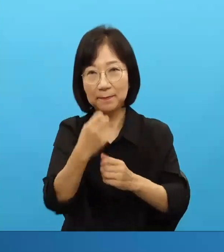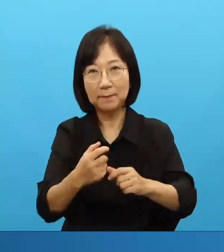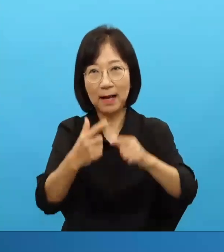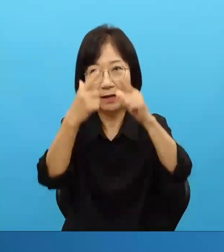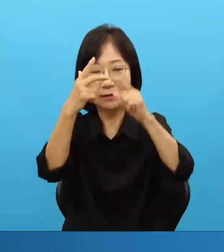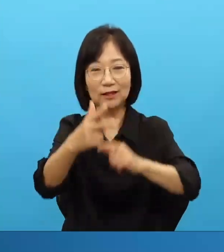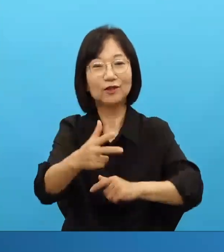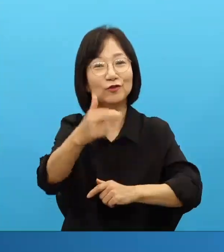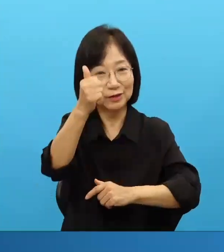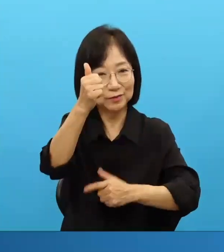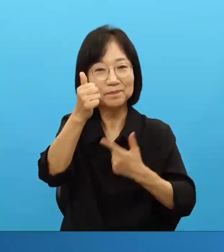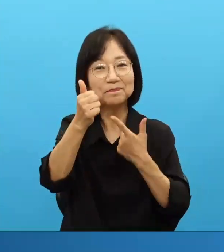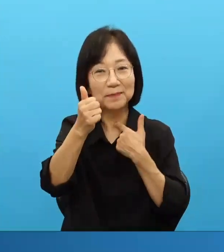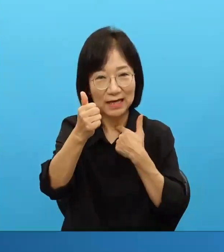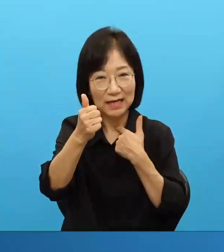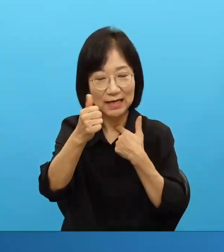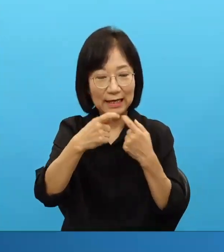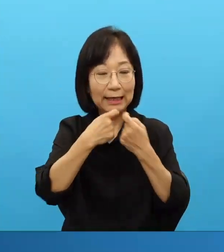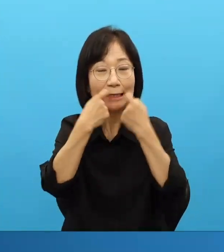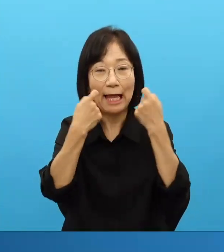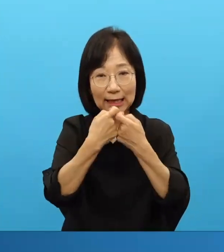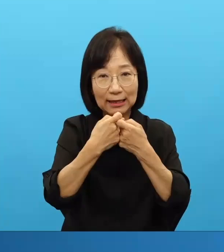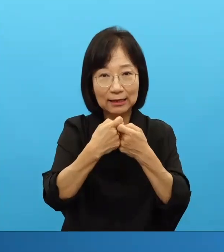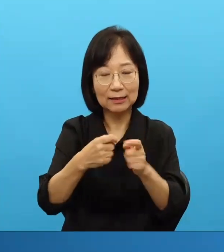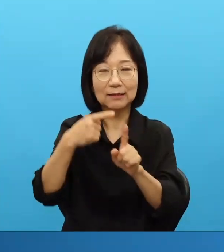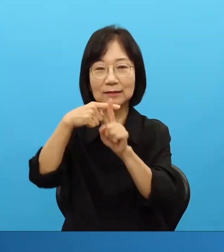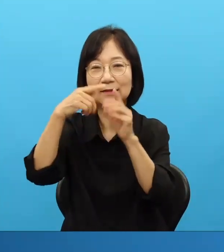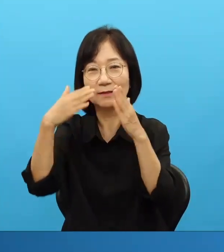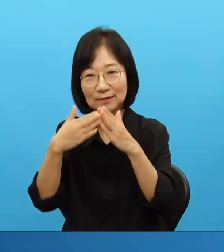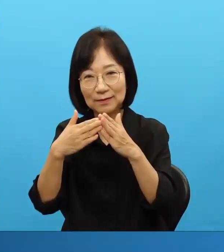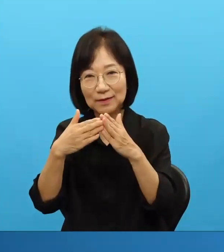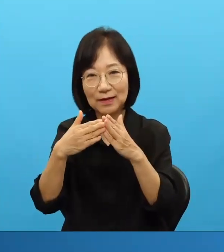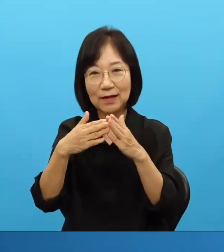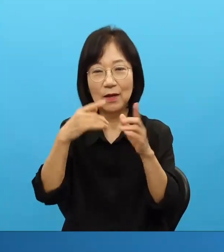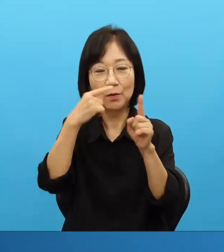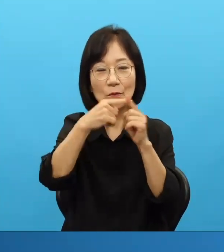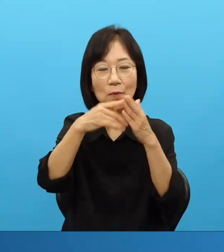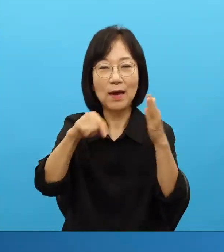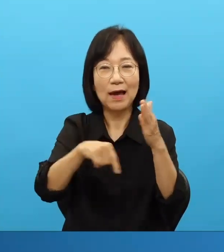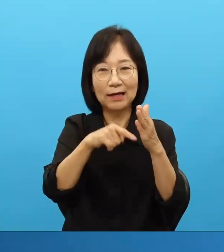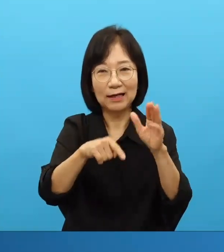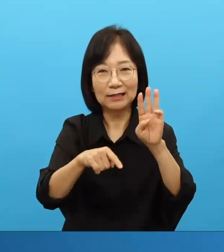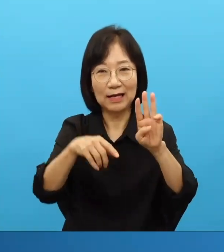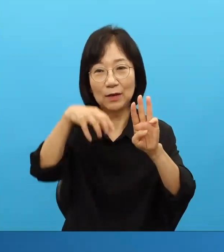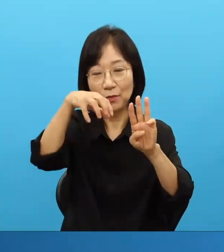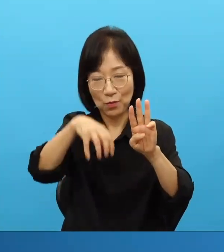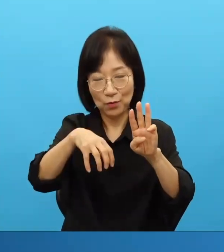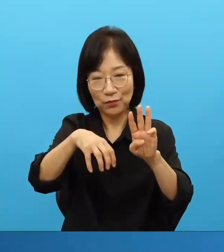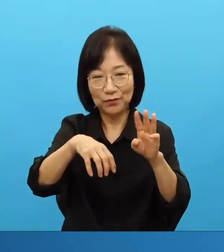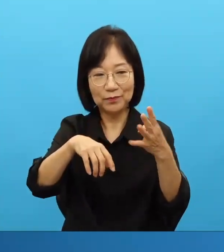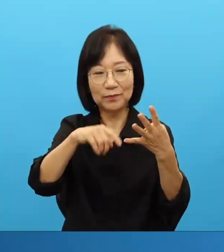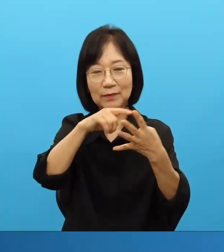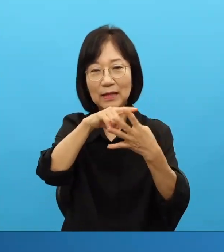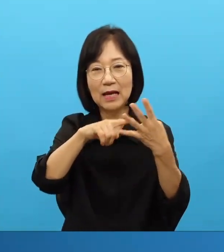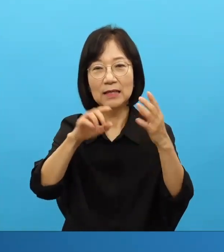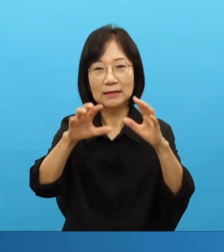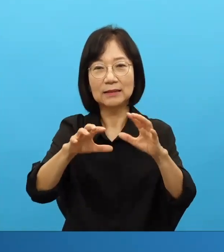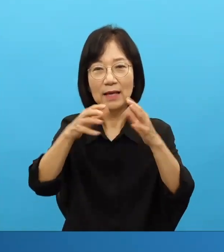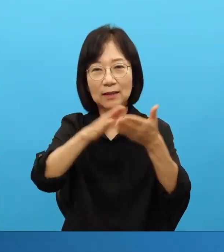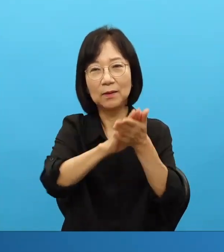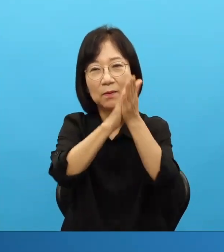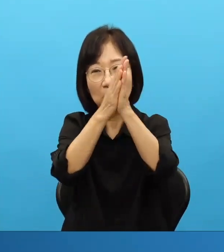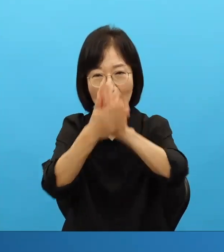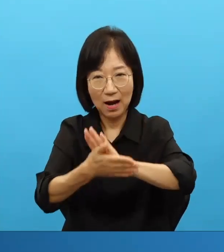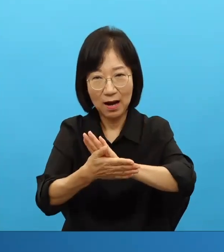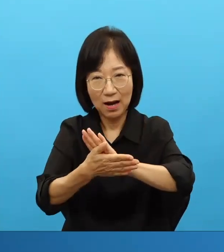진행돼 개인의 절대 망대, 교회의 절대 망대, 교회 안의 세 가지 뜰, 세계화의 절대 망대, 세계